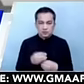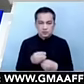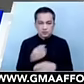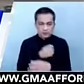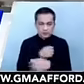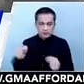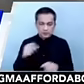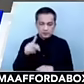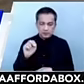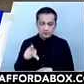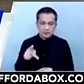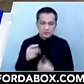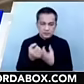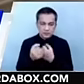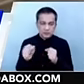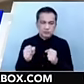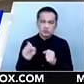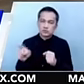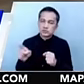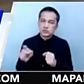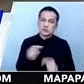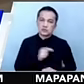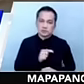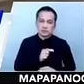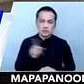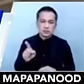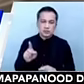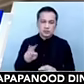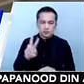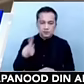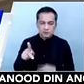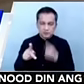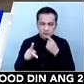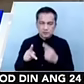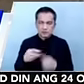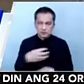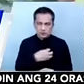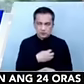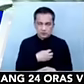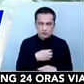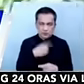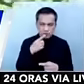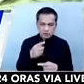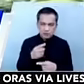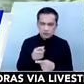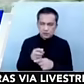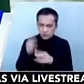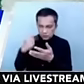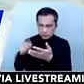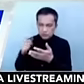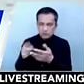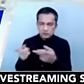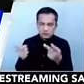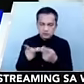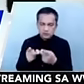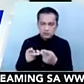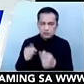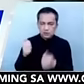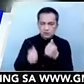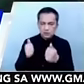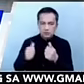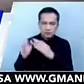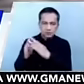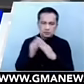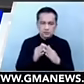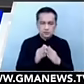kanyang security detail, sinabi ng vice na may mga pulis umano nag-casing sa kanyang lugar para alamin kung alin sa mga bahay doon ang sa